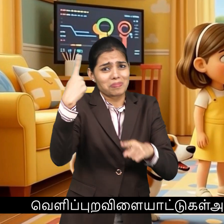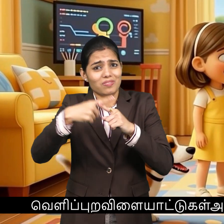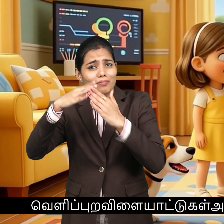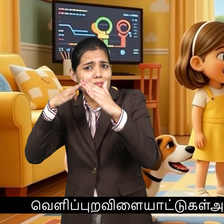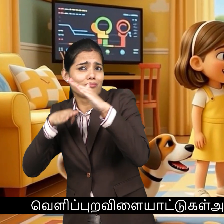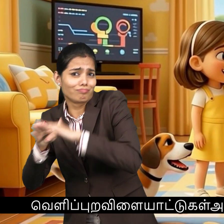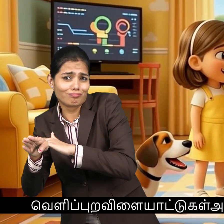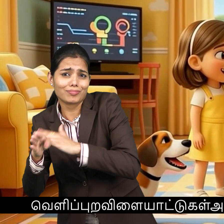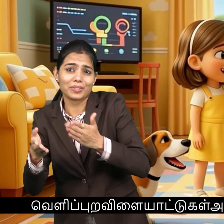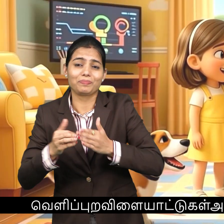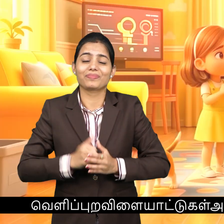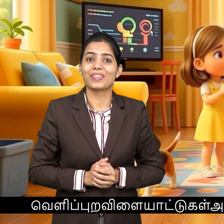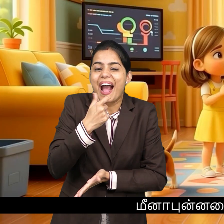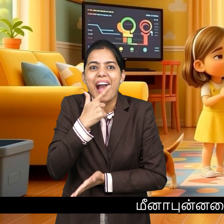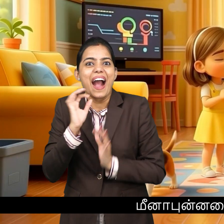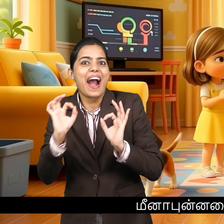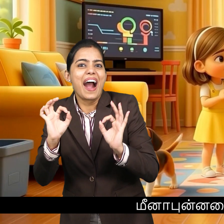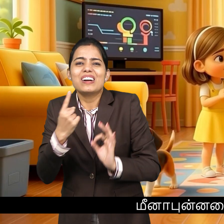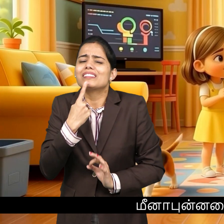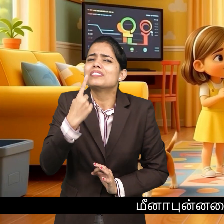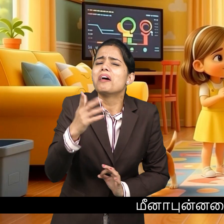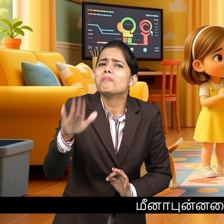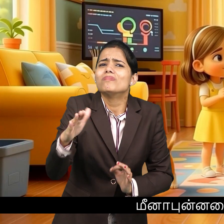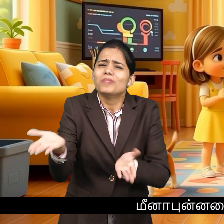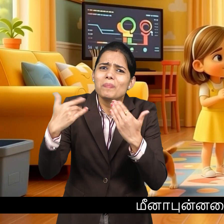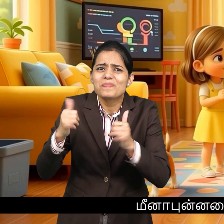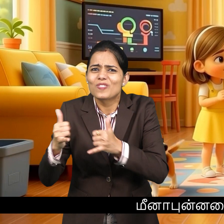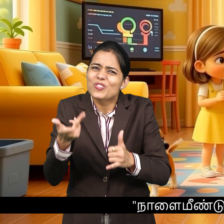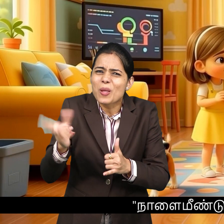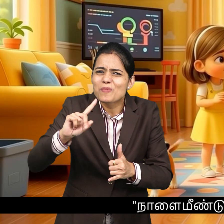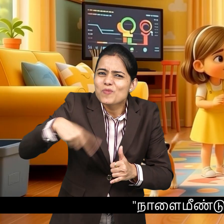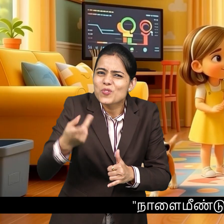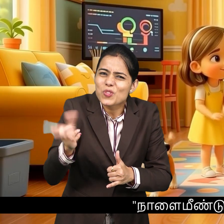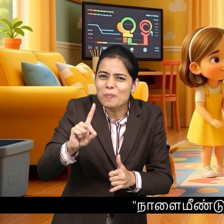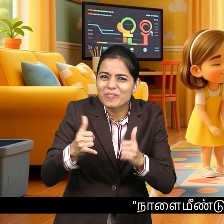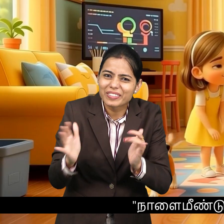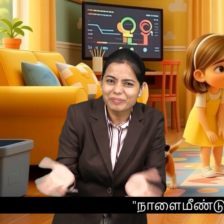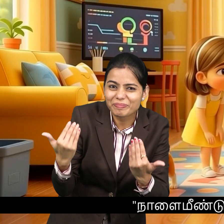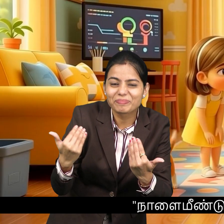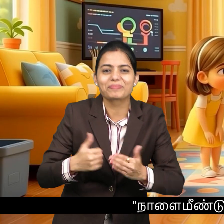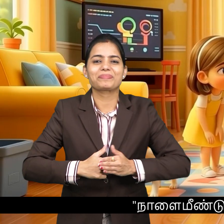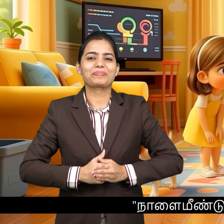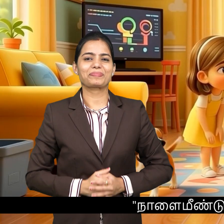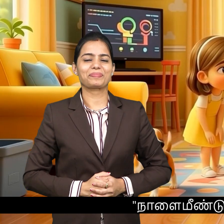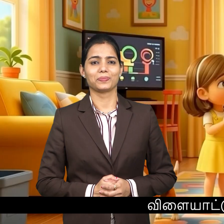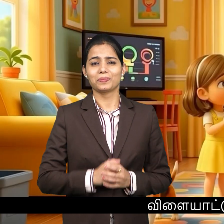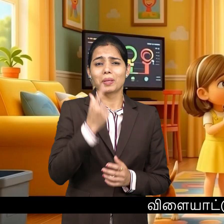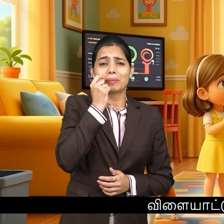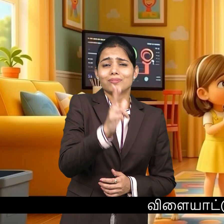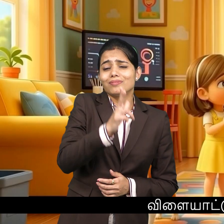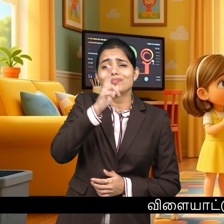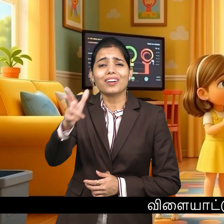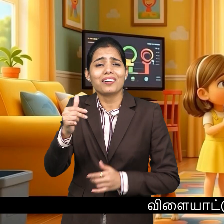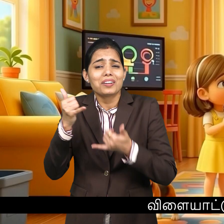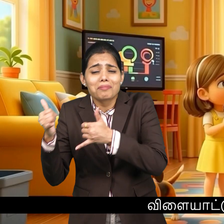விளையாட்டுகள் அல்லது உள்ளரங்க விளையாட்டுகள். மீனா புன்னகையோடு கூறினாள், நான் நாளை மீண்டும் விளையாடலாம்.